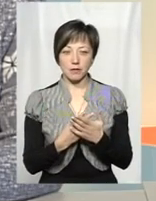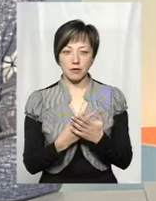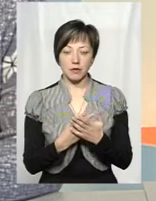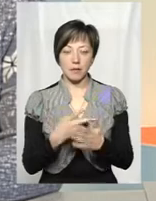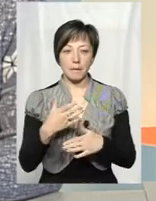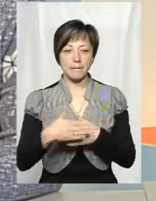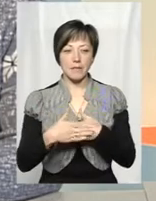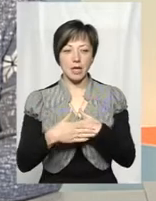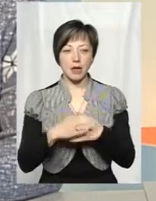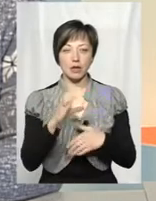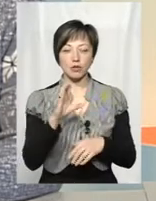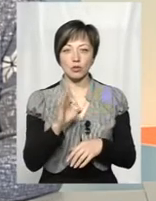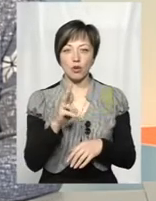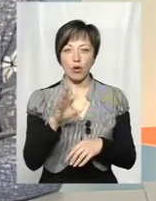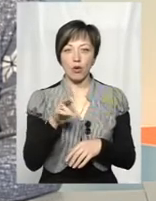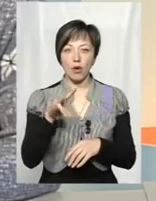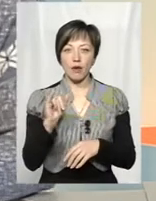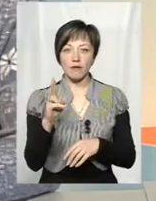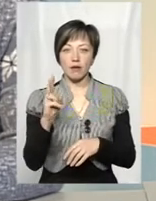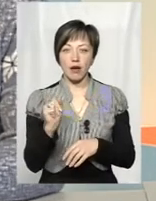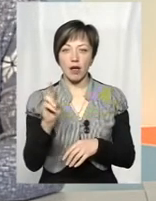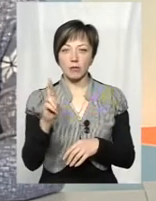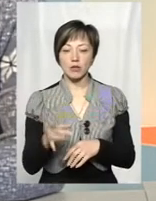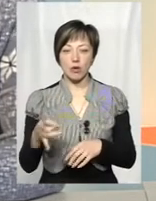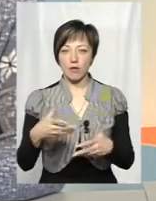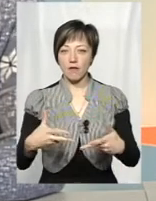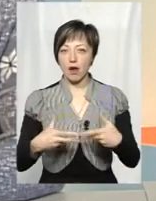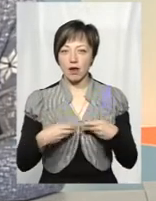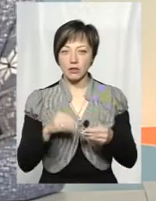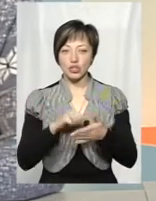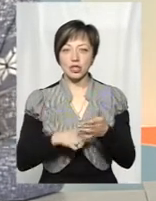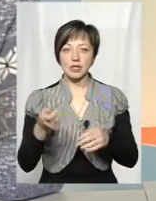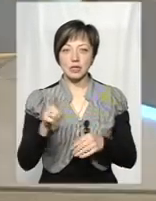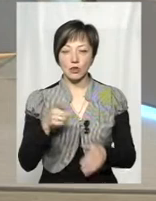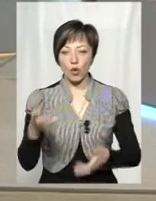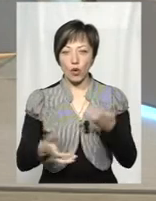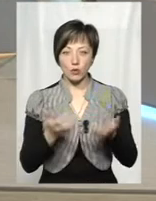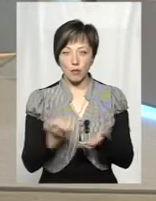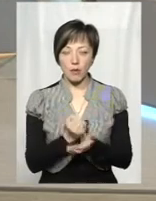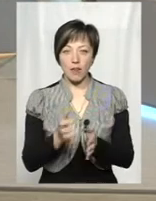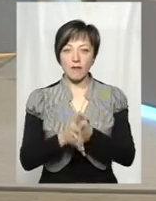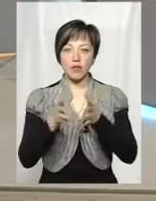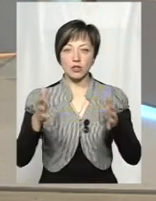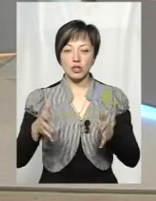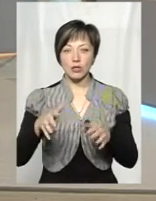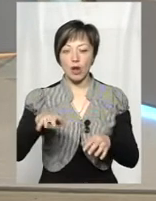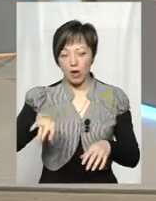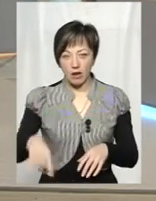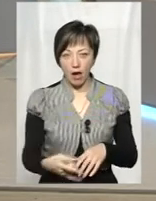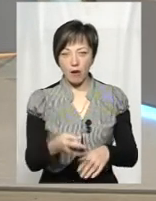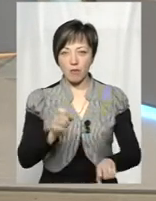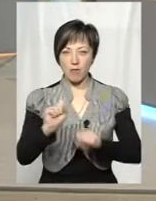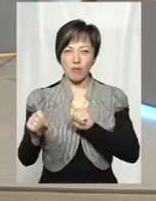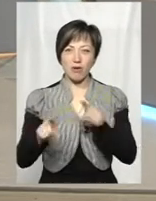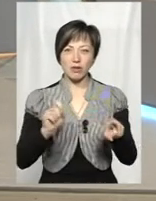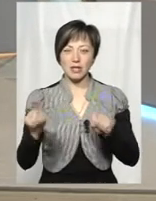біля Соколівки Ярмолинецького району, нас дуже вразило через те, що розкопали величезну яму, порозкидали